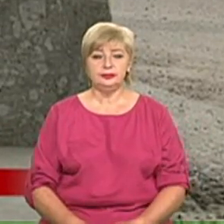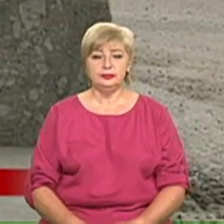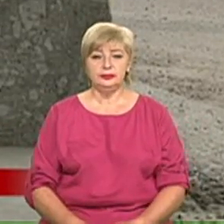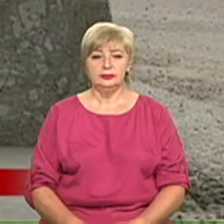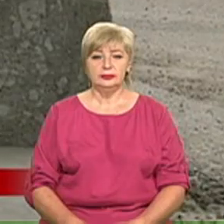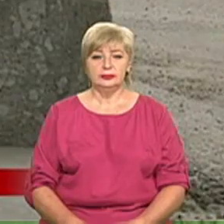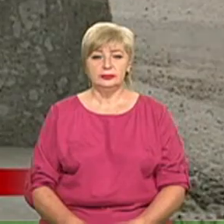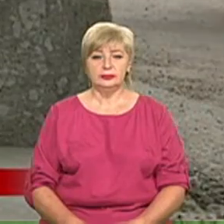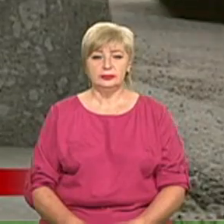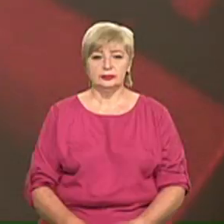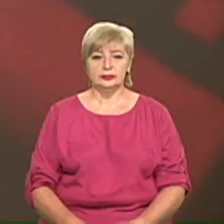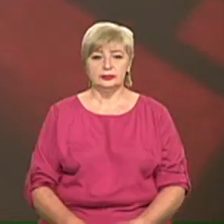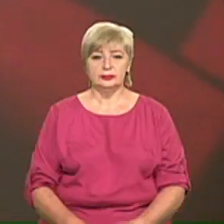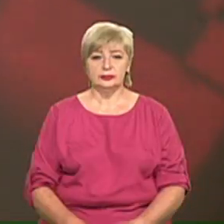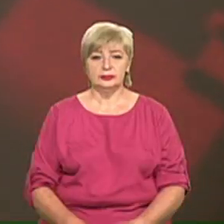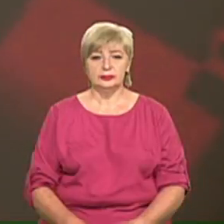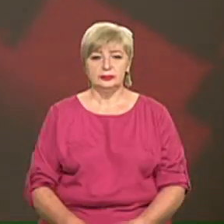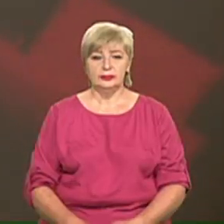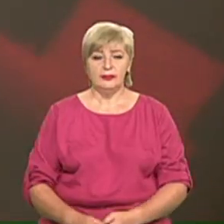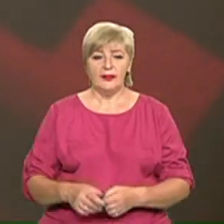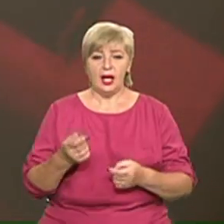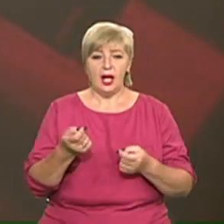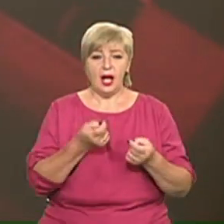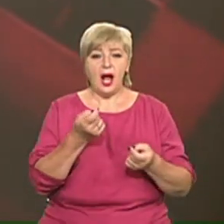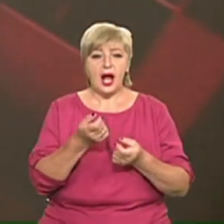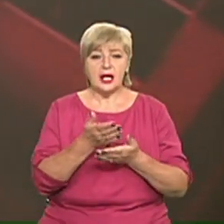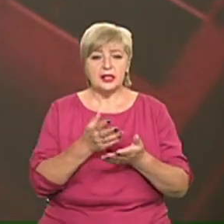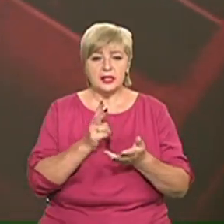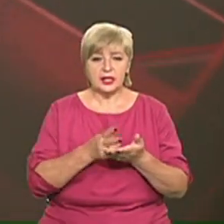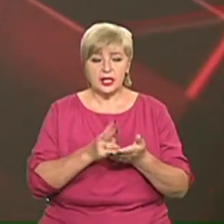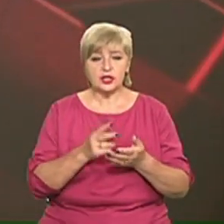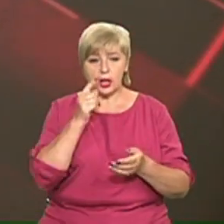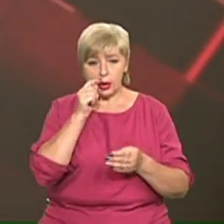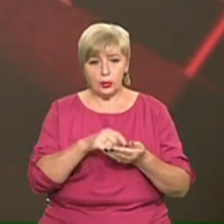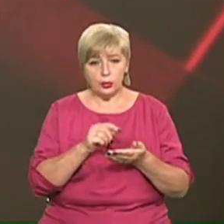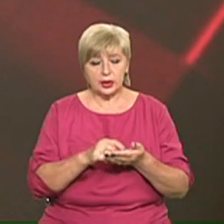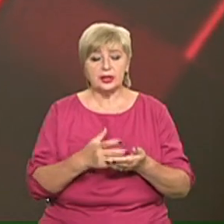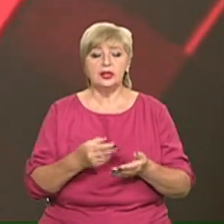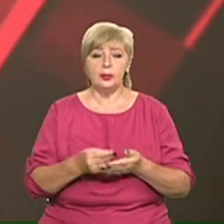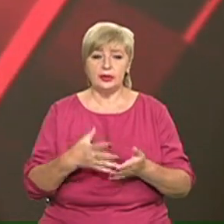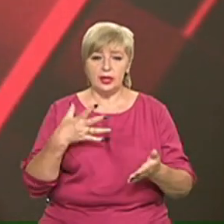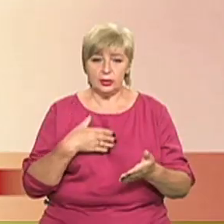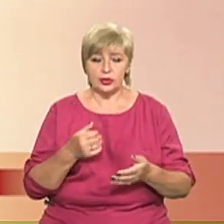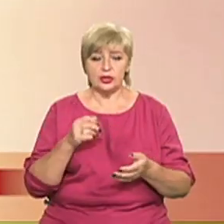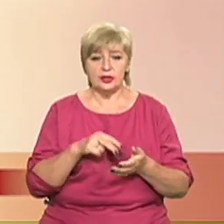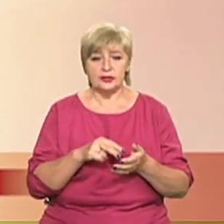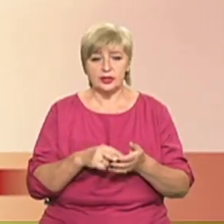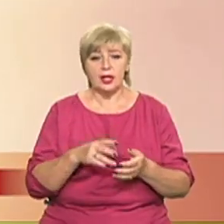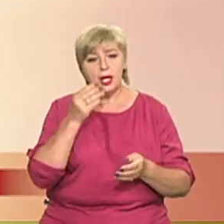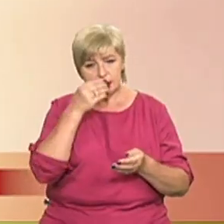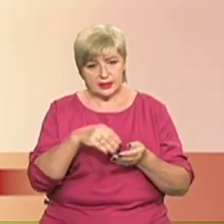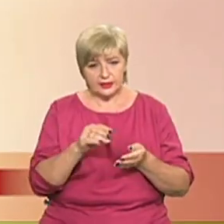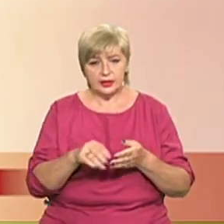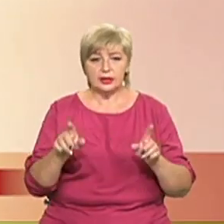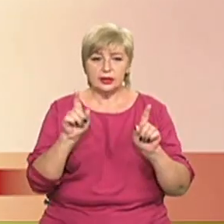Олександр Довгань. Деталі. Гречка та курятина подорожчала у Дніпрі за останній тиждень. Додала в ціні й свинина.